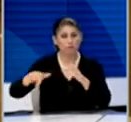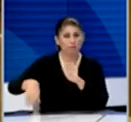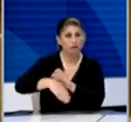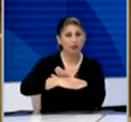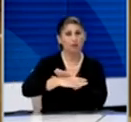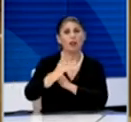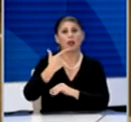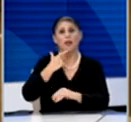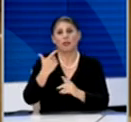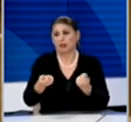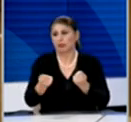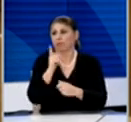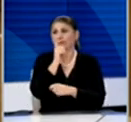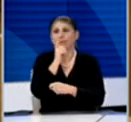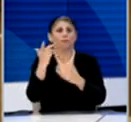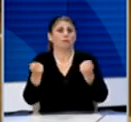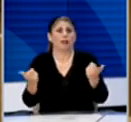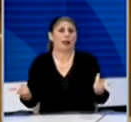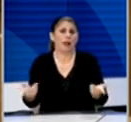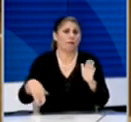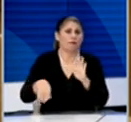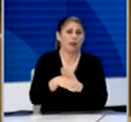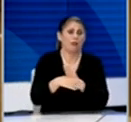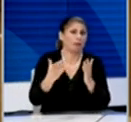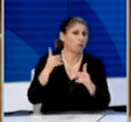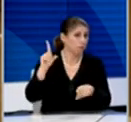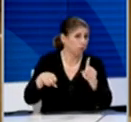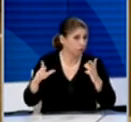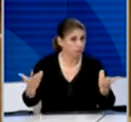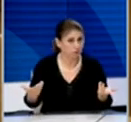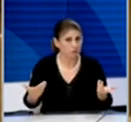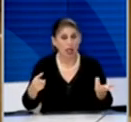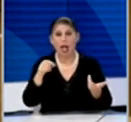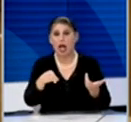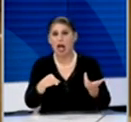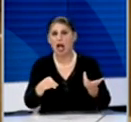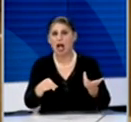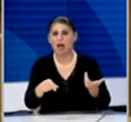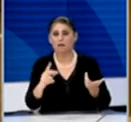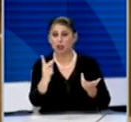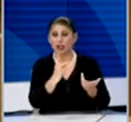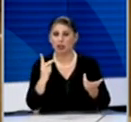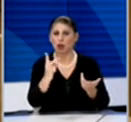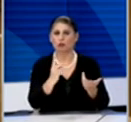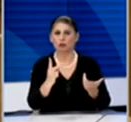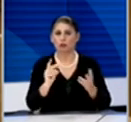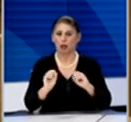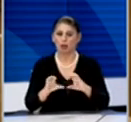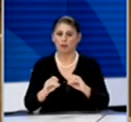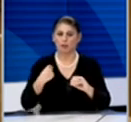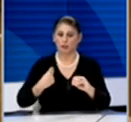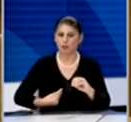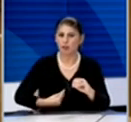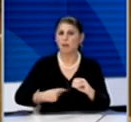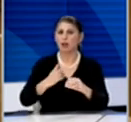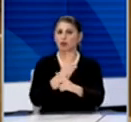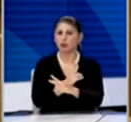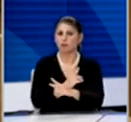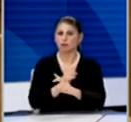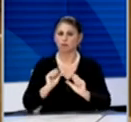φεύγει δεν έχει τι να κάνει στον εύρο γεγονός όμως το γεγονός αυτό εναντίωση και την εκπαιδευτική κοινότητα τους δημάρχους και τα